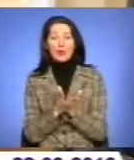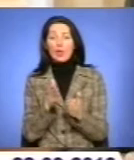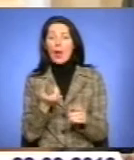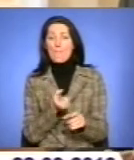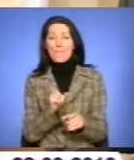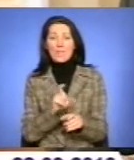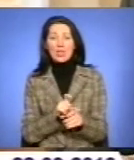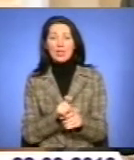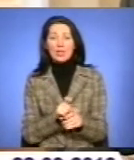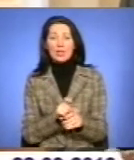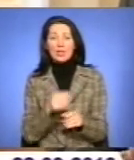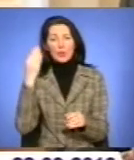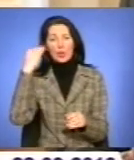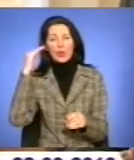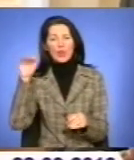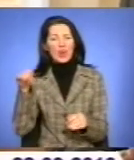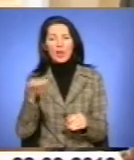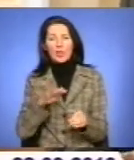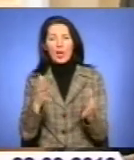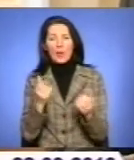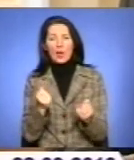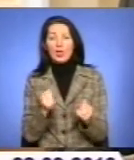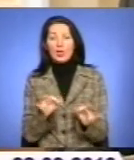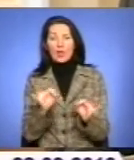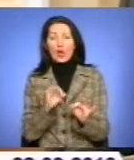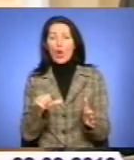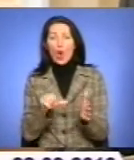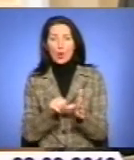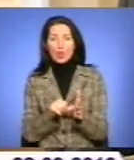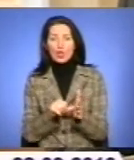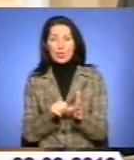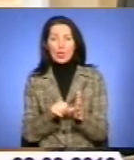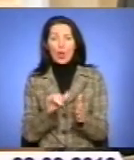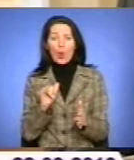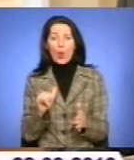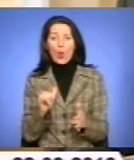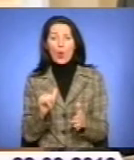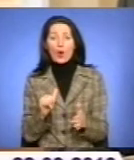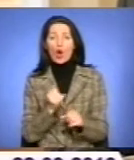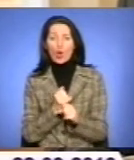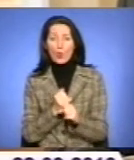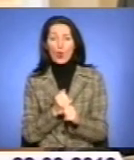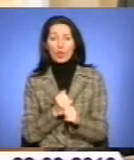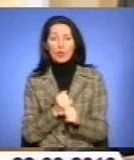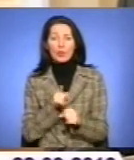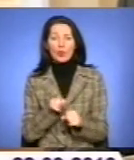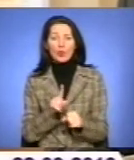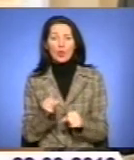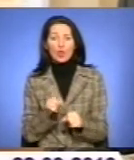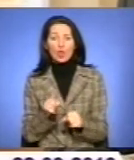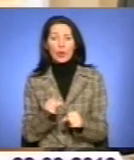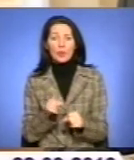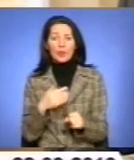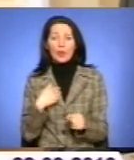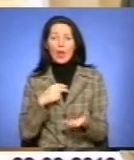більшість проігнорувала, то не брала ніякої абсолютної участі у роботі. Тому що